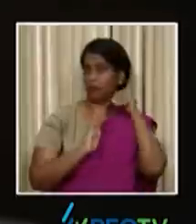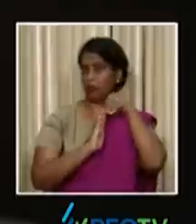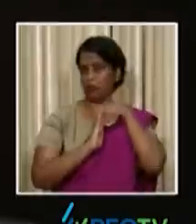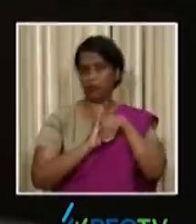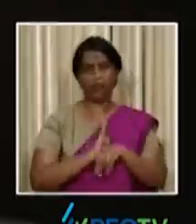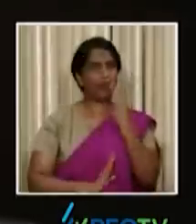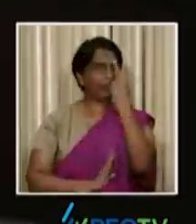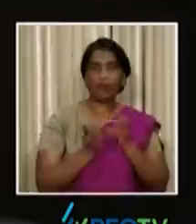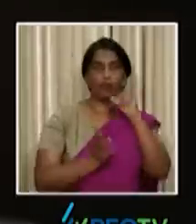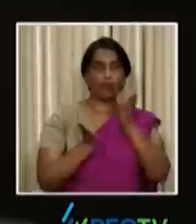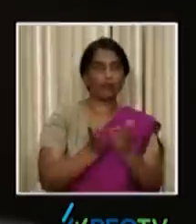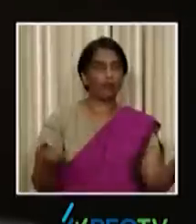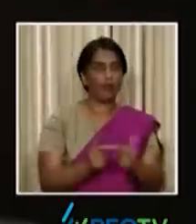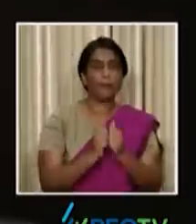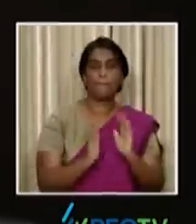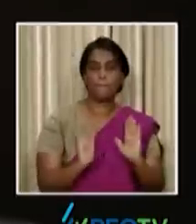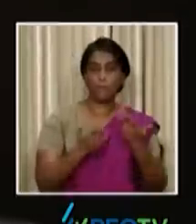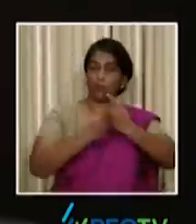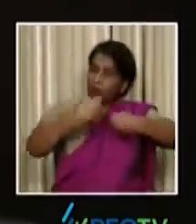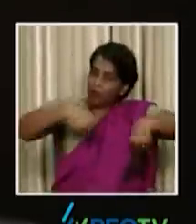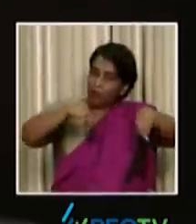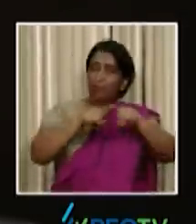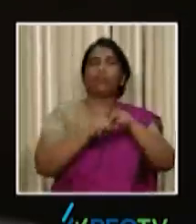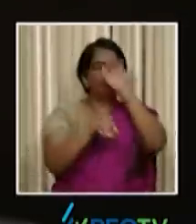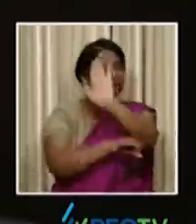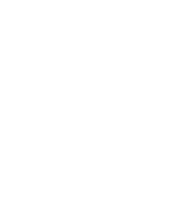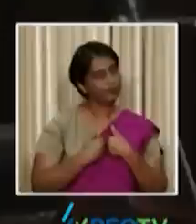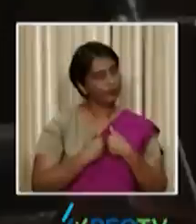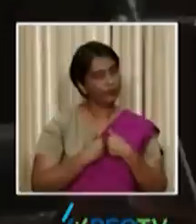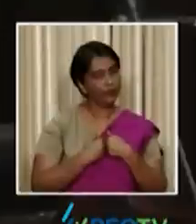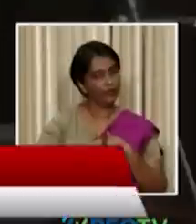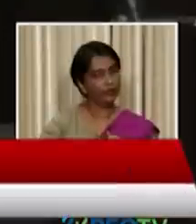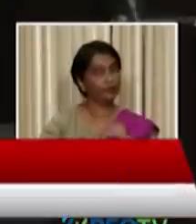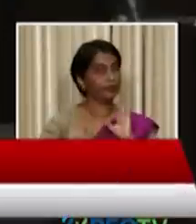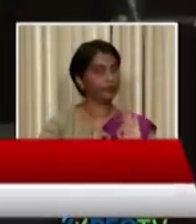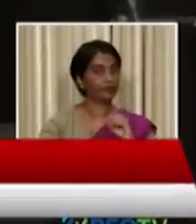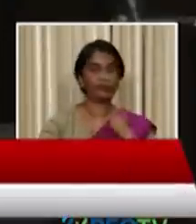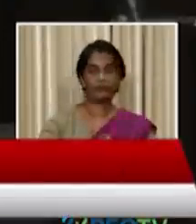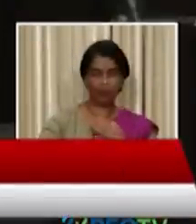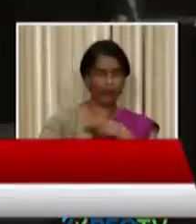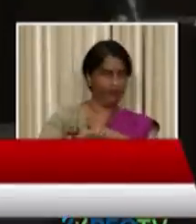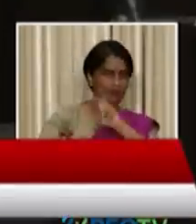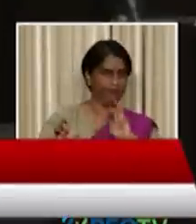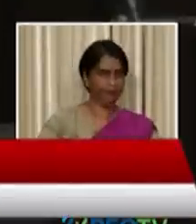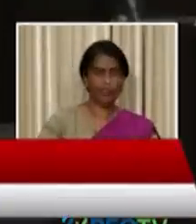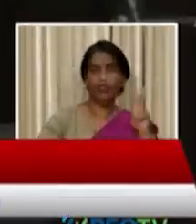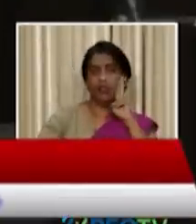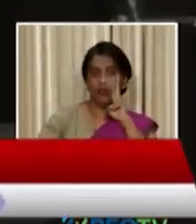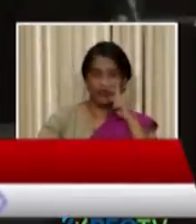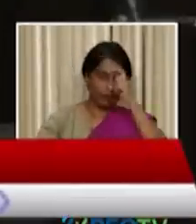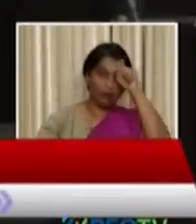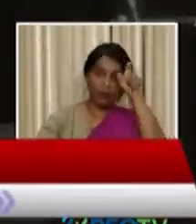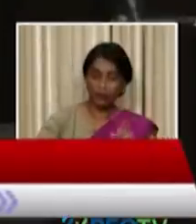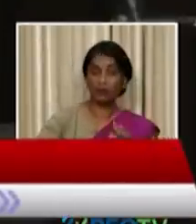වැටෙනවා 2.1%කට. මේ හැමෝගෙම කිල්ලෝටු වෙලා කුණු තියෙනවා. යහපාලන ආණ්ඩුවේ ඉඳලා එළියට ආවේ රනිල් වික්‍රමසිංහ